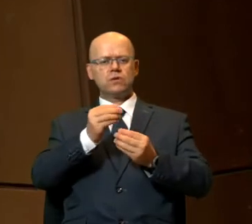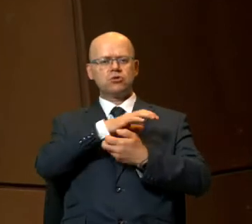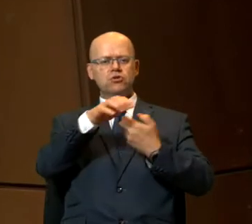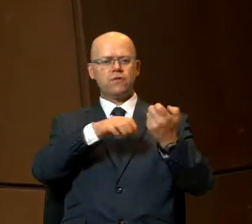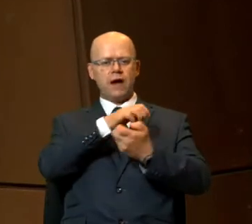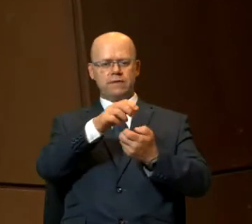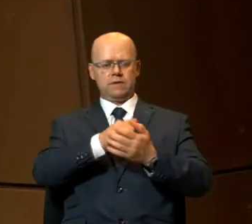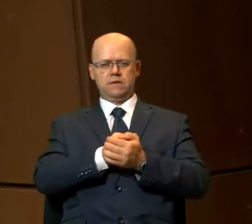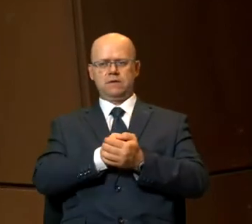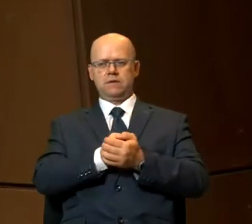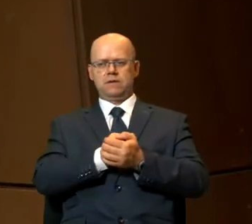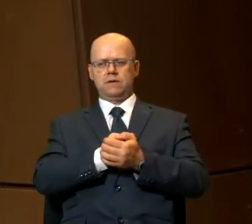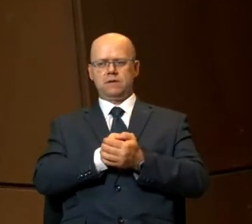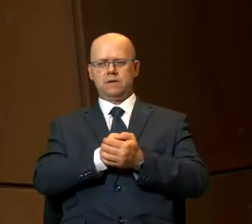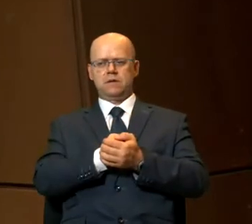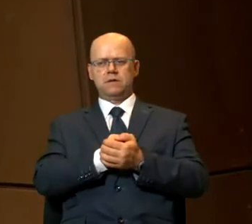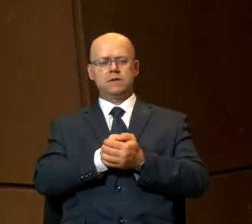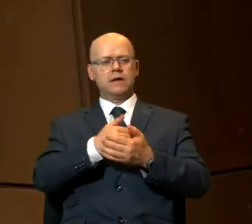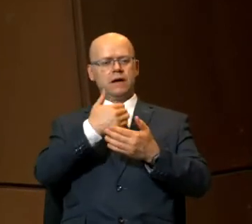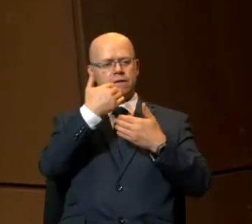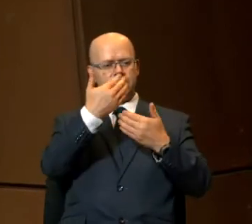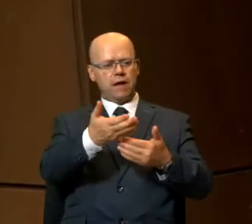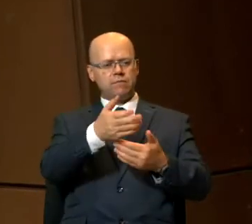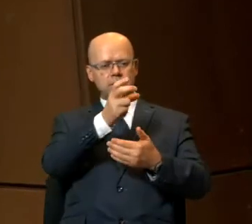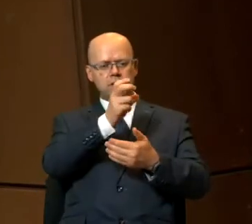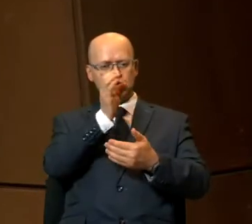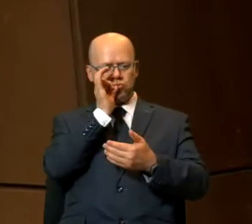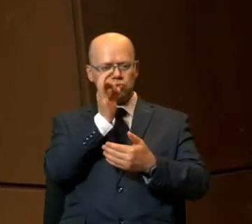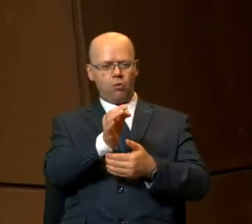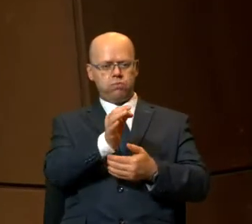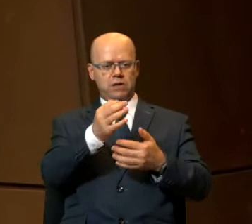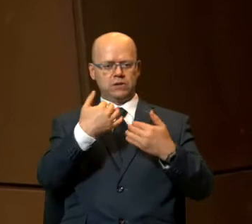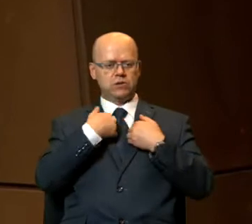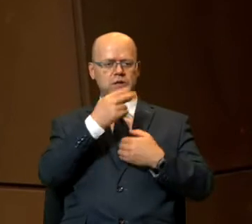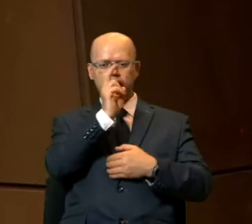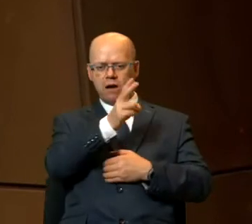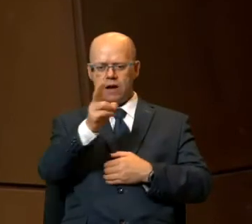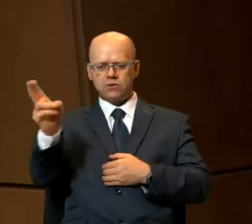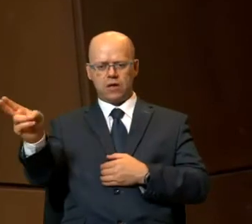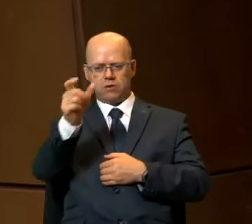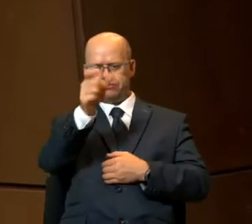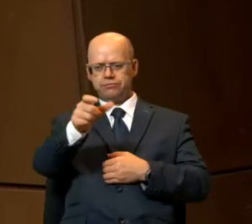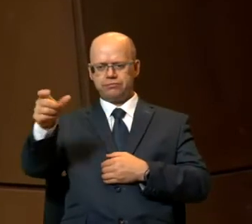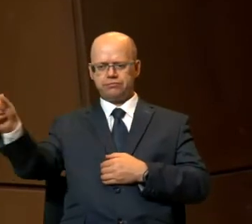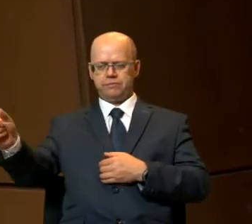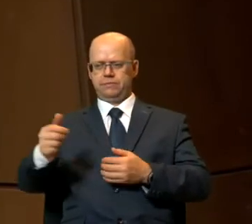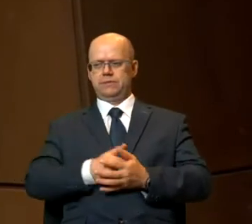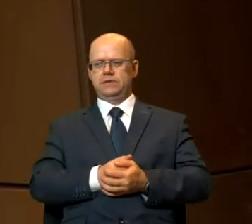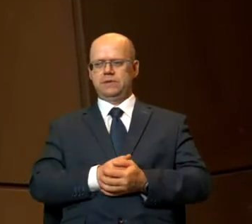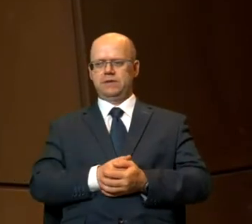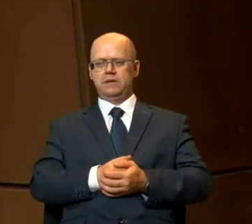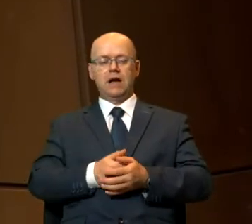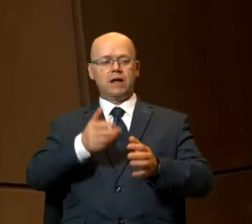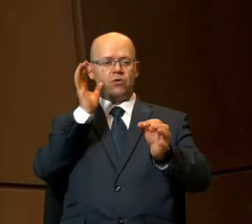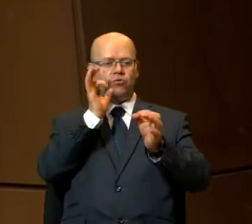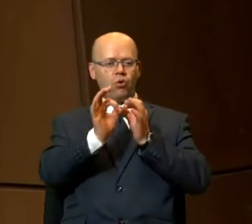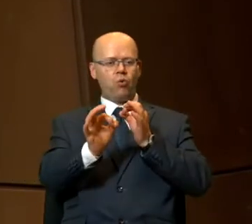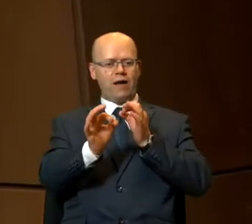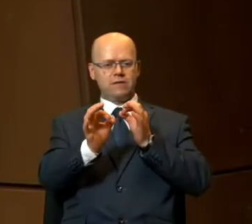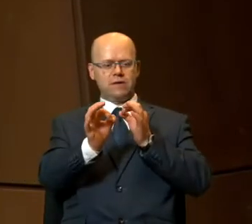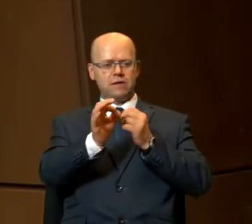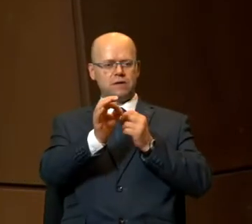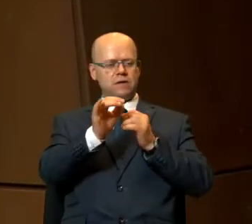stwórzmy, umożliwmy dobre życie dla nas wszystkich. I trudno jest to zdefiniować substancjalnie,